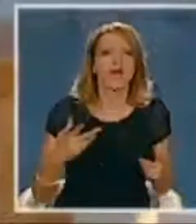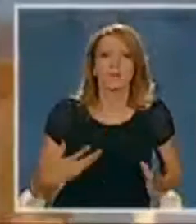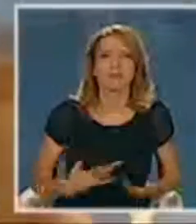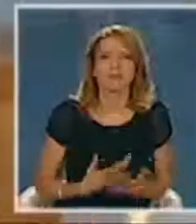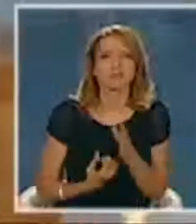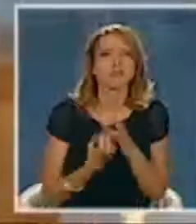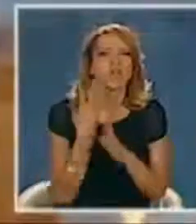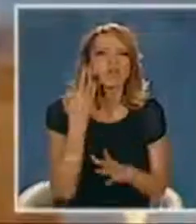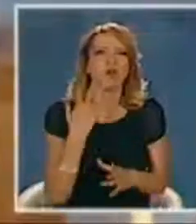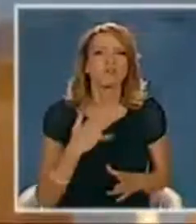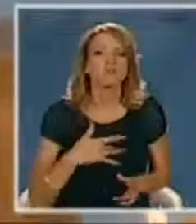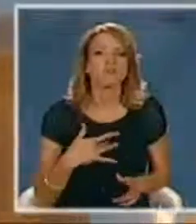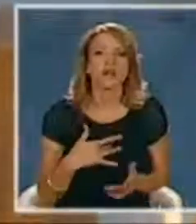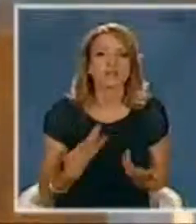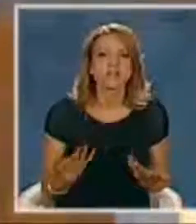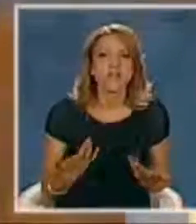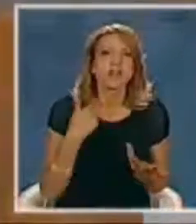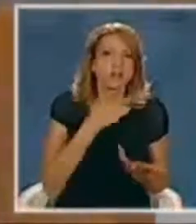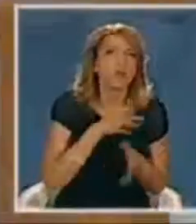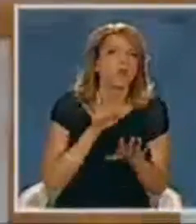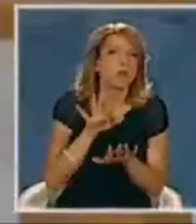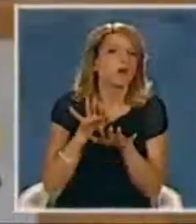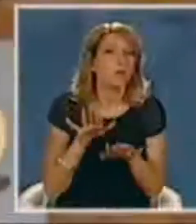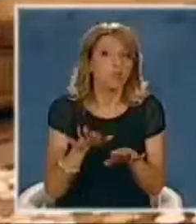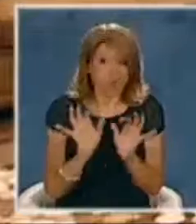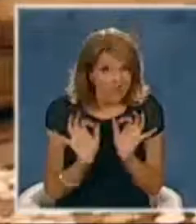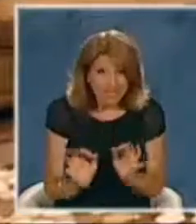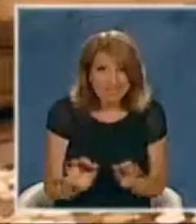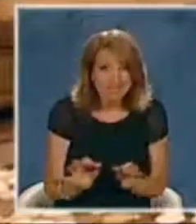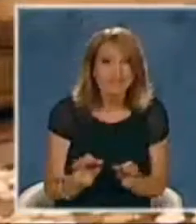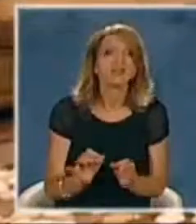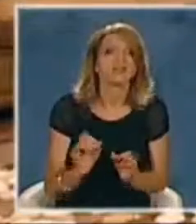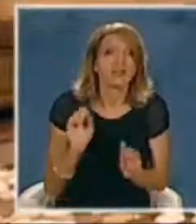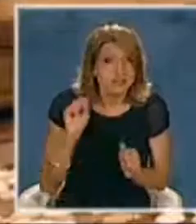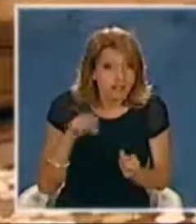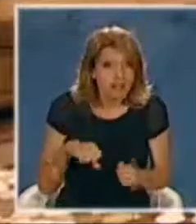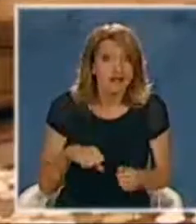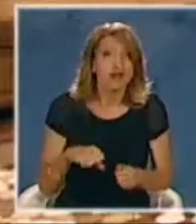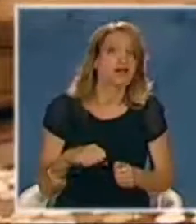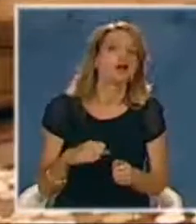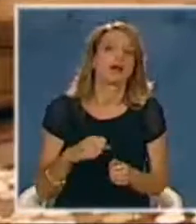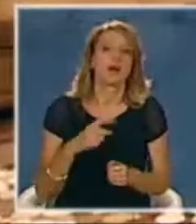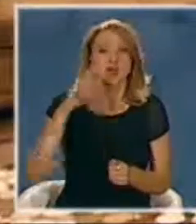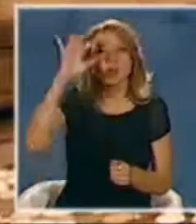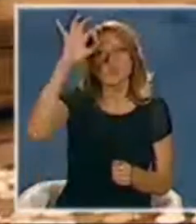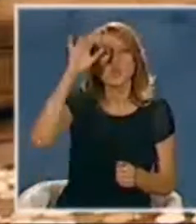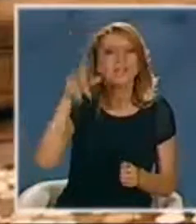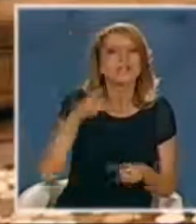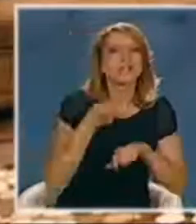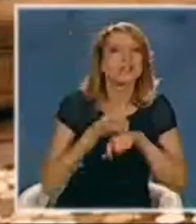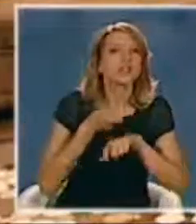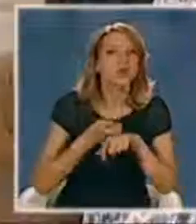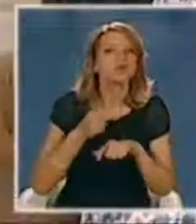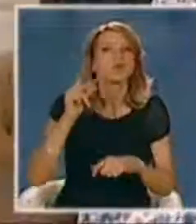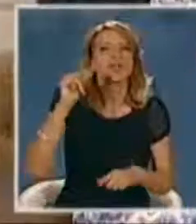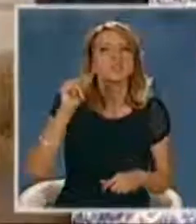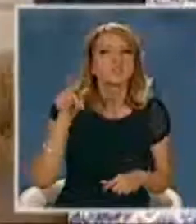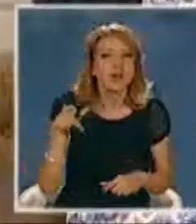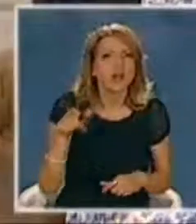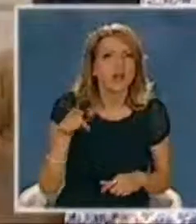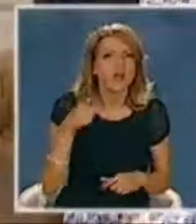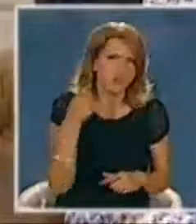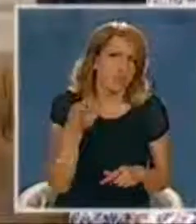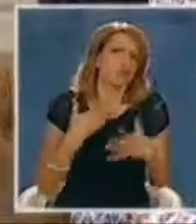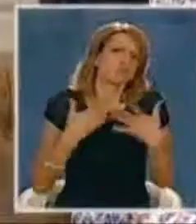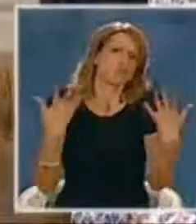Няма. Ученици. Да, ученици на доктор Чирков, който всички знаят, че е